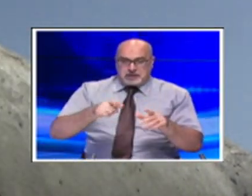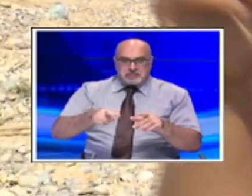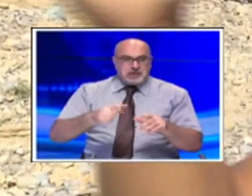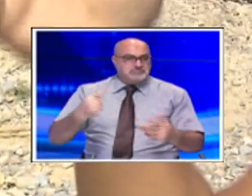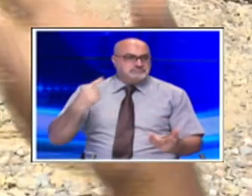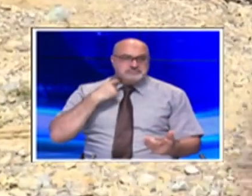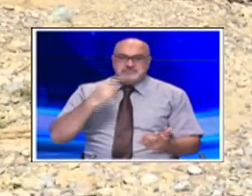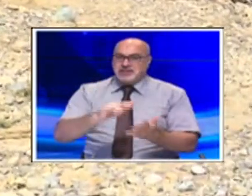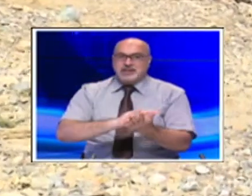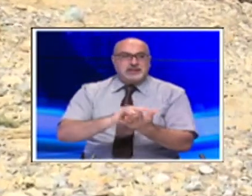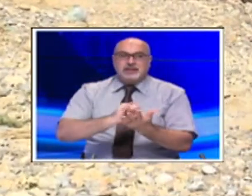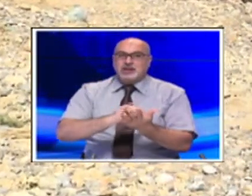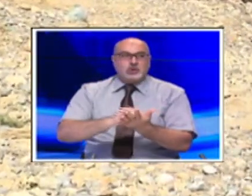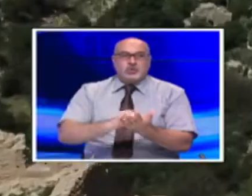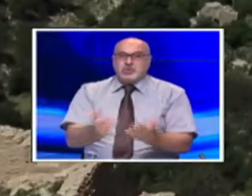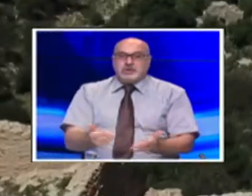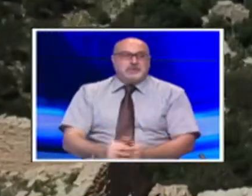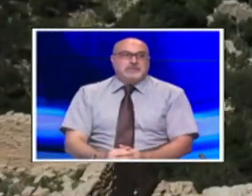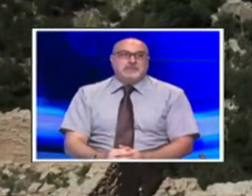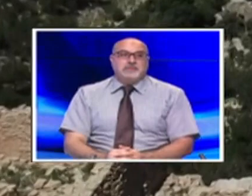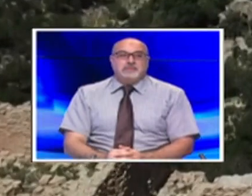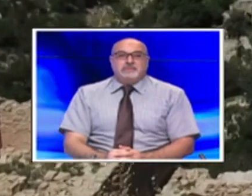وفصل سكان القرية أصلا عن المناطق الأخرى.